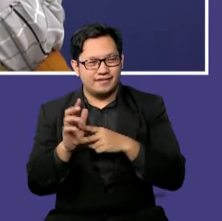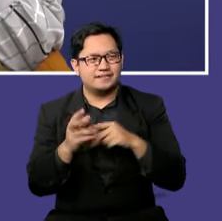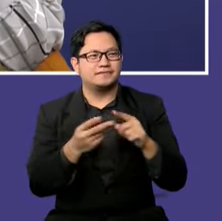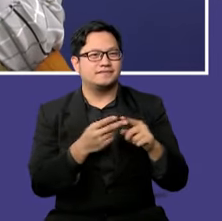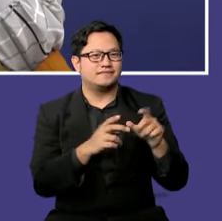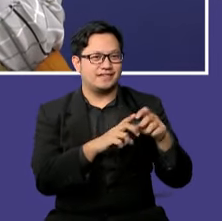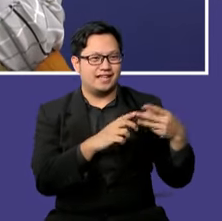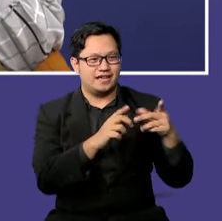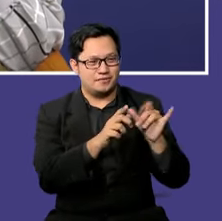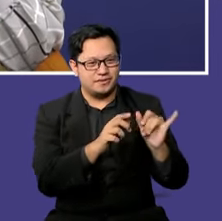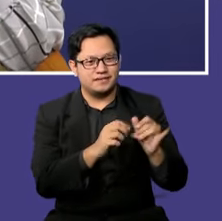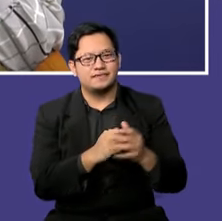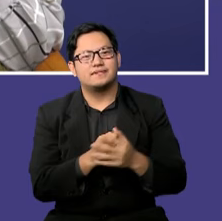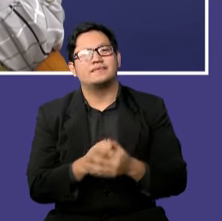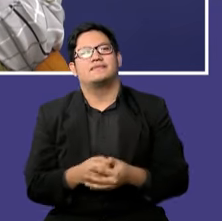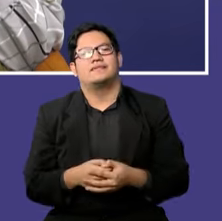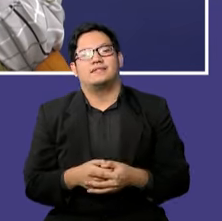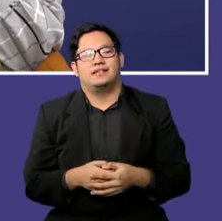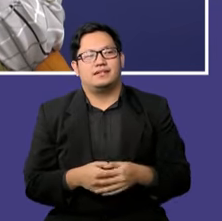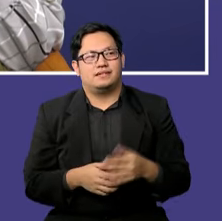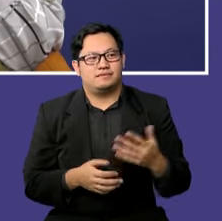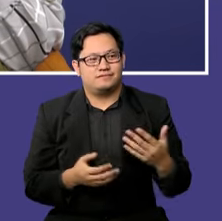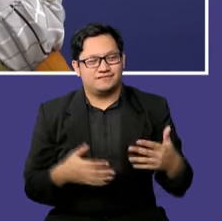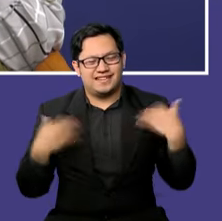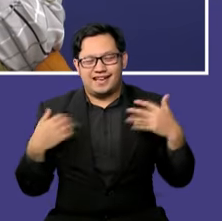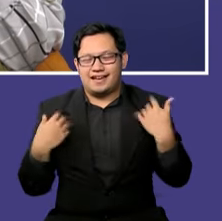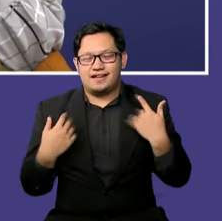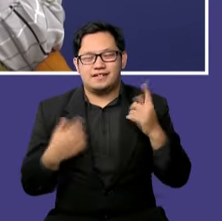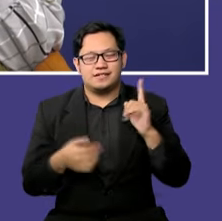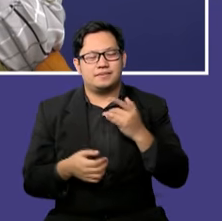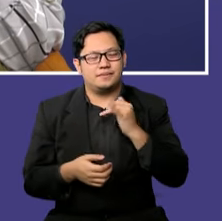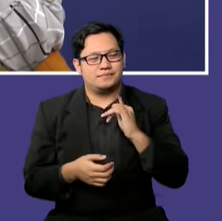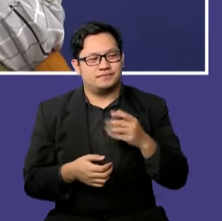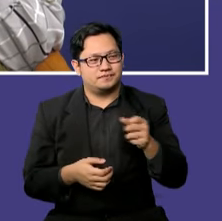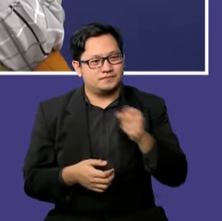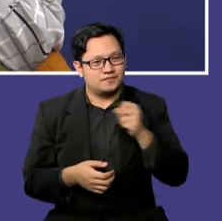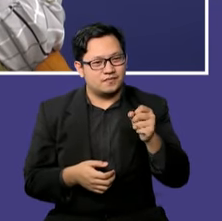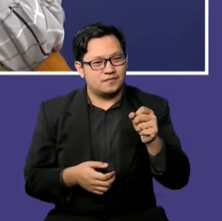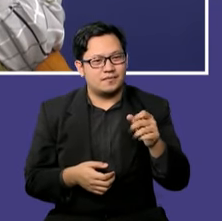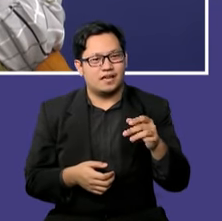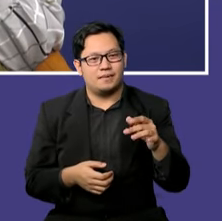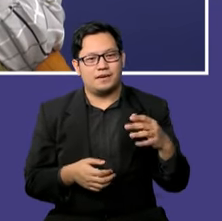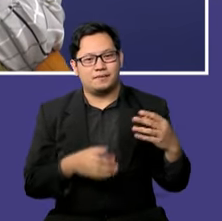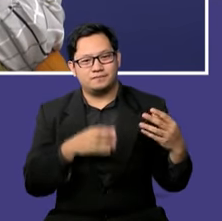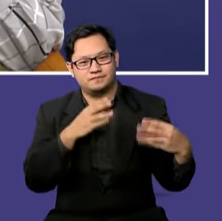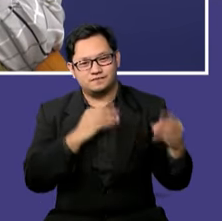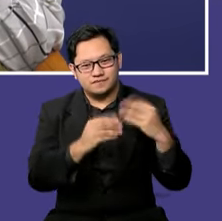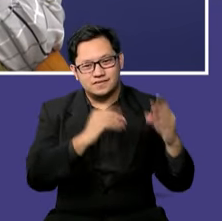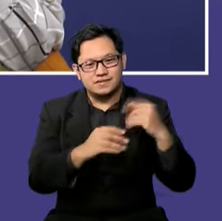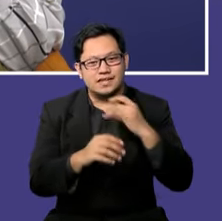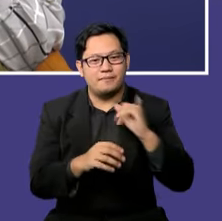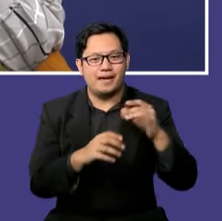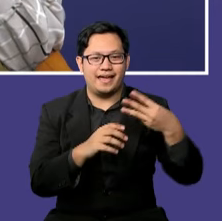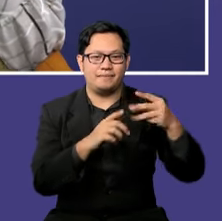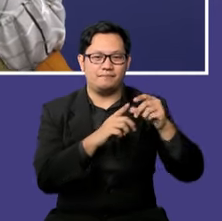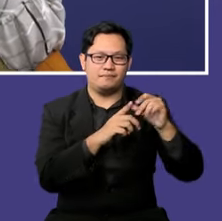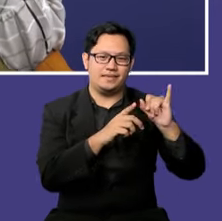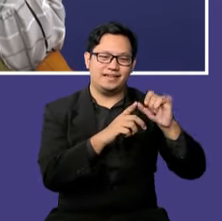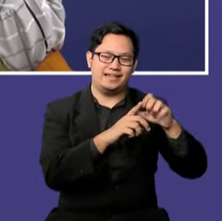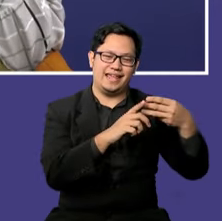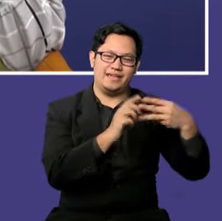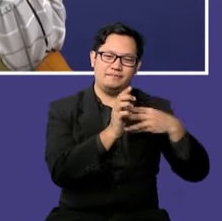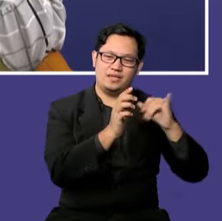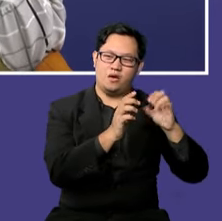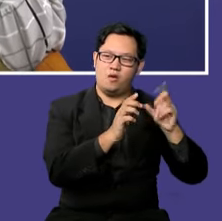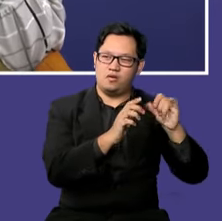senang diundang hari ini karena ada bisa dong epidemiologis yang membuat jurnalis Tentu saja